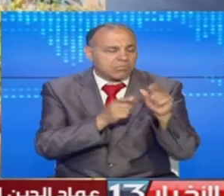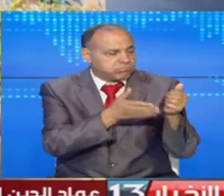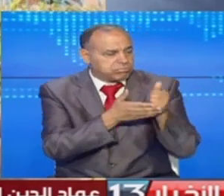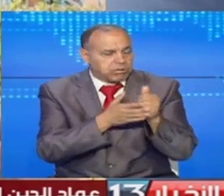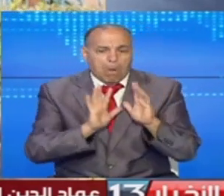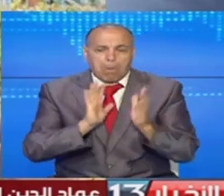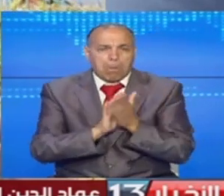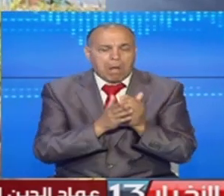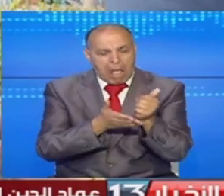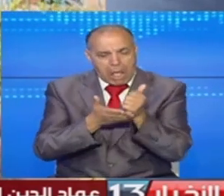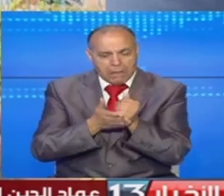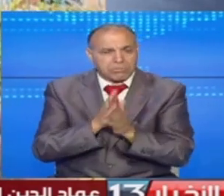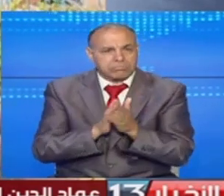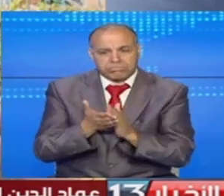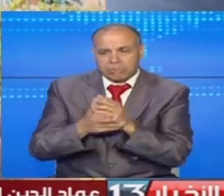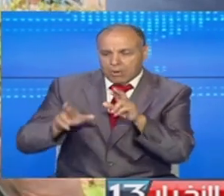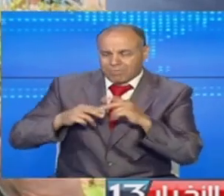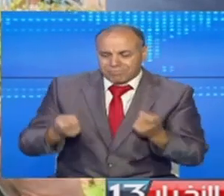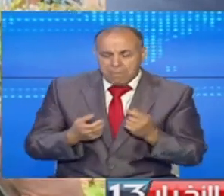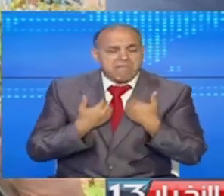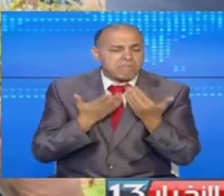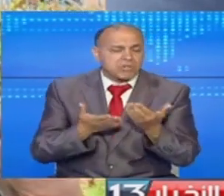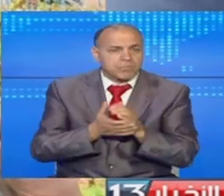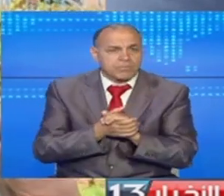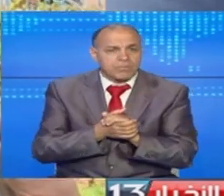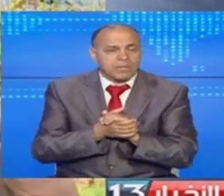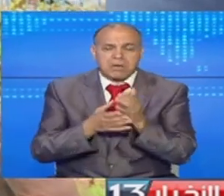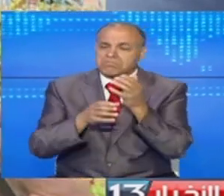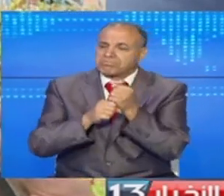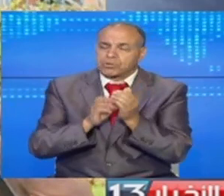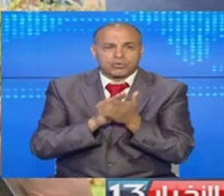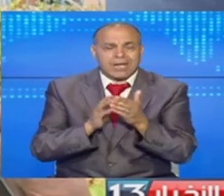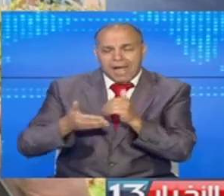تحصلوش أيضا على خدمات التأهيل وإعادة التأهيل، ما تحصلوش على